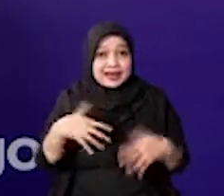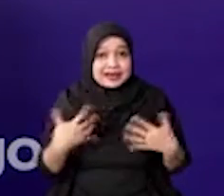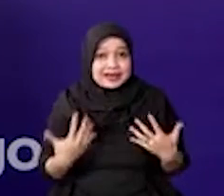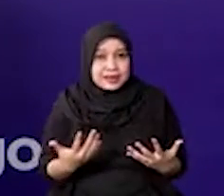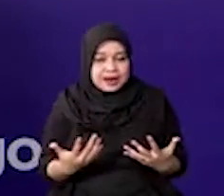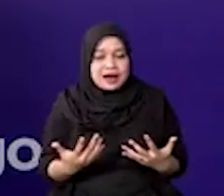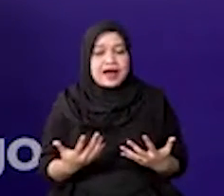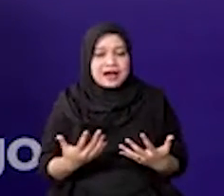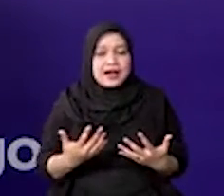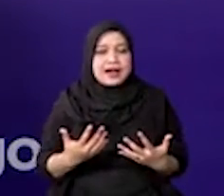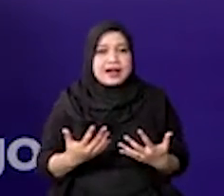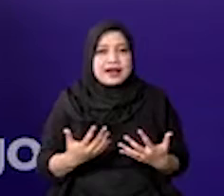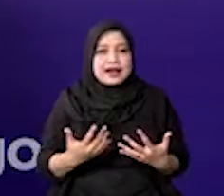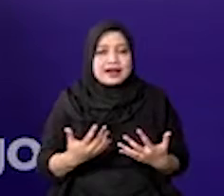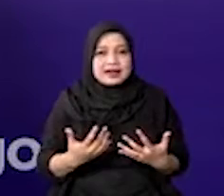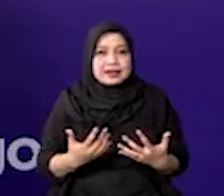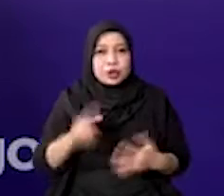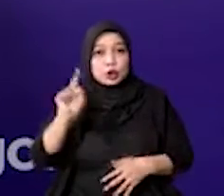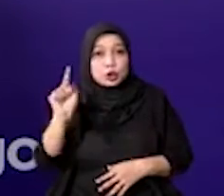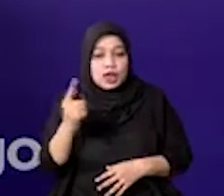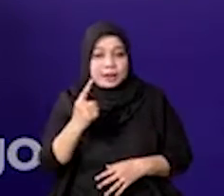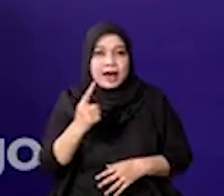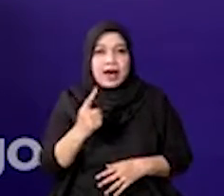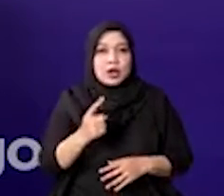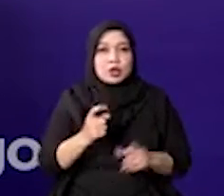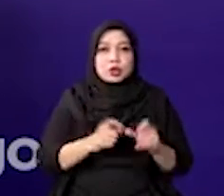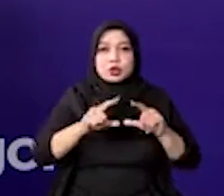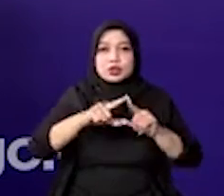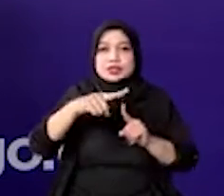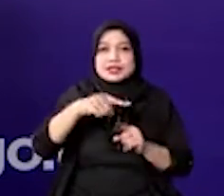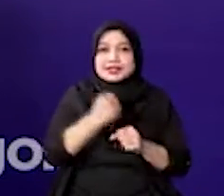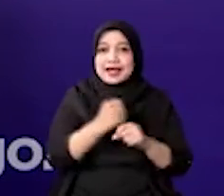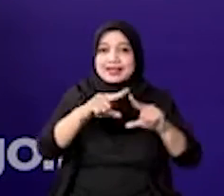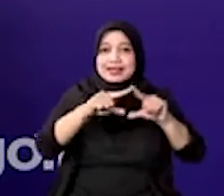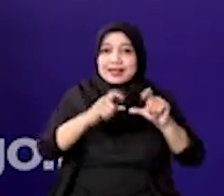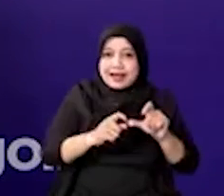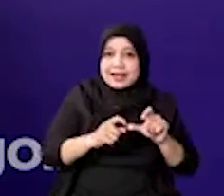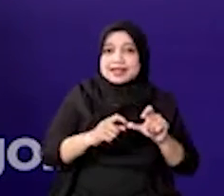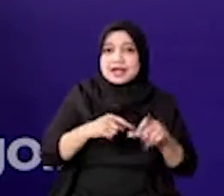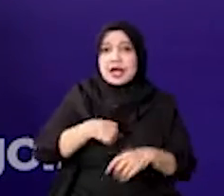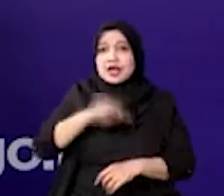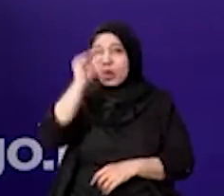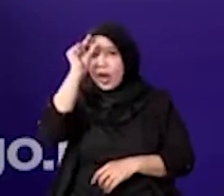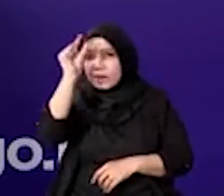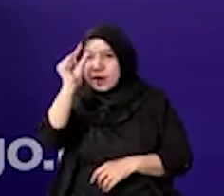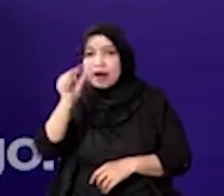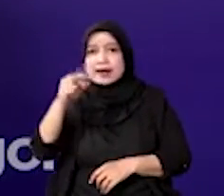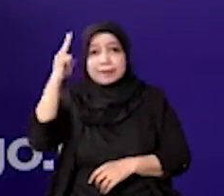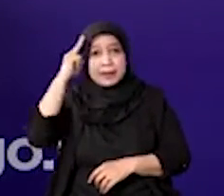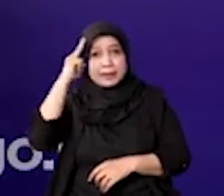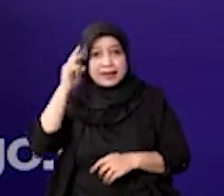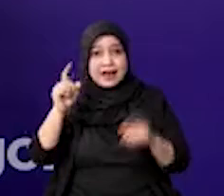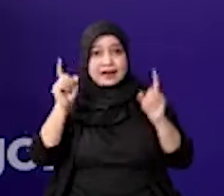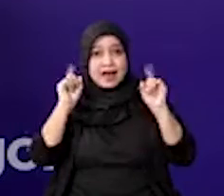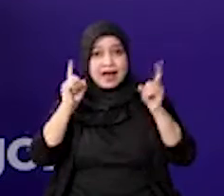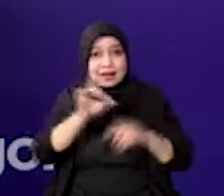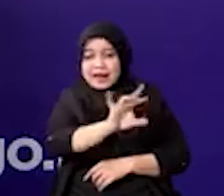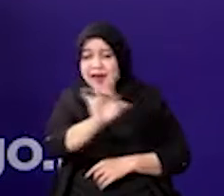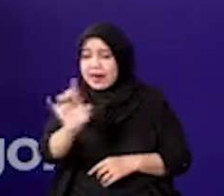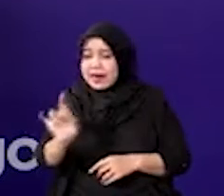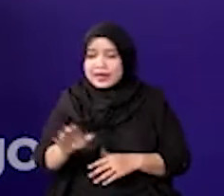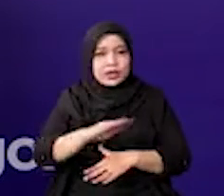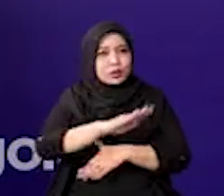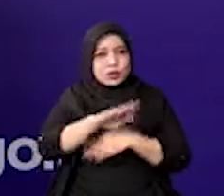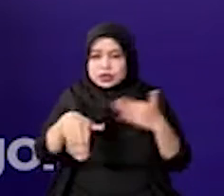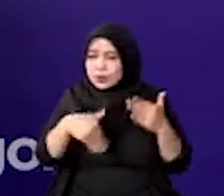ini terutama Satgas dan juga ulama dan juga tokoh-tokoh agama bukan agama Islam saja Mbak saya